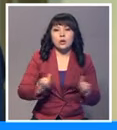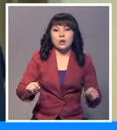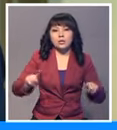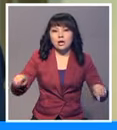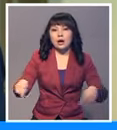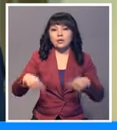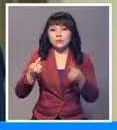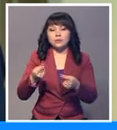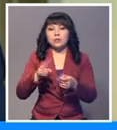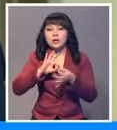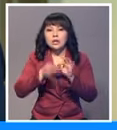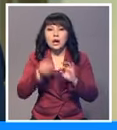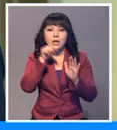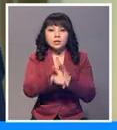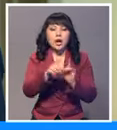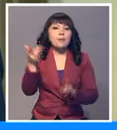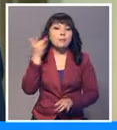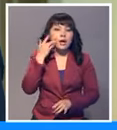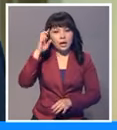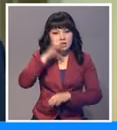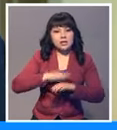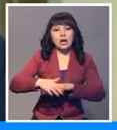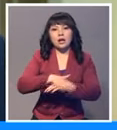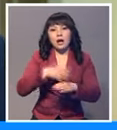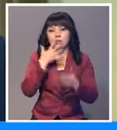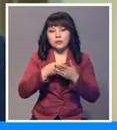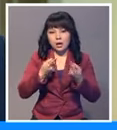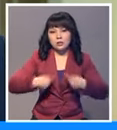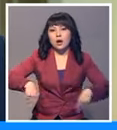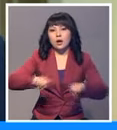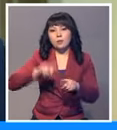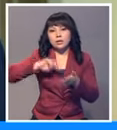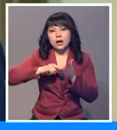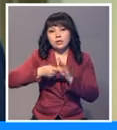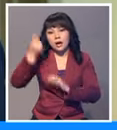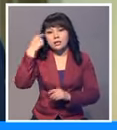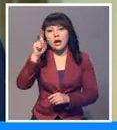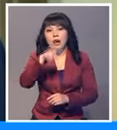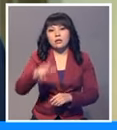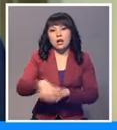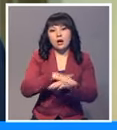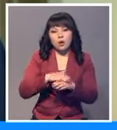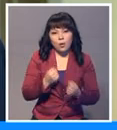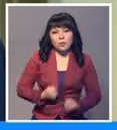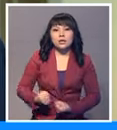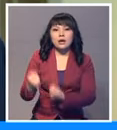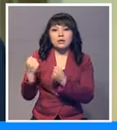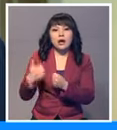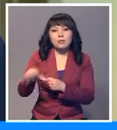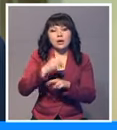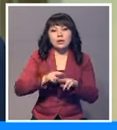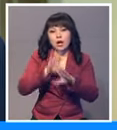елдің бағдарламасын түбіне келгенде мәңгілік ел құрамыз деген біздің идеямызды халық қолдайды.